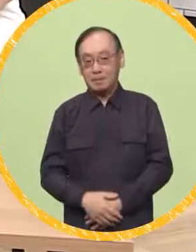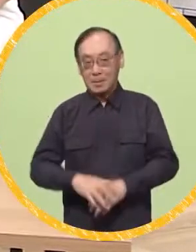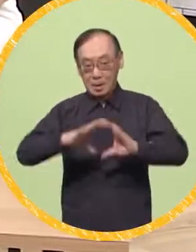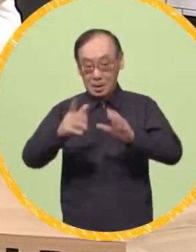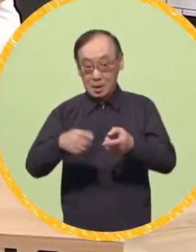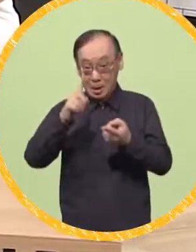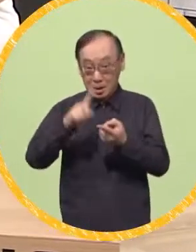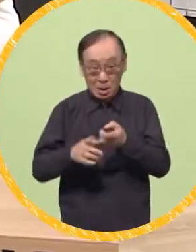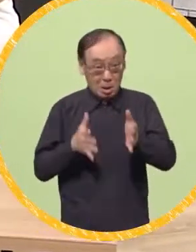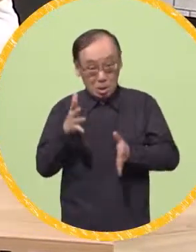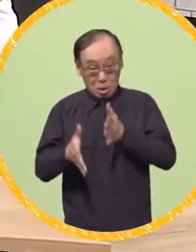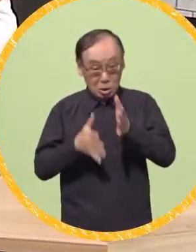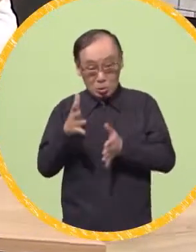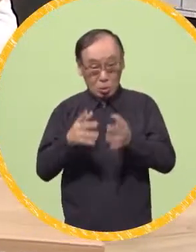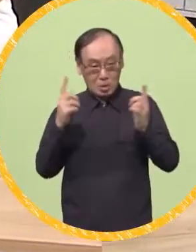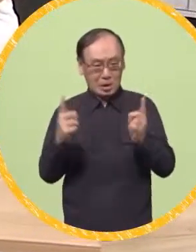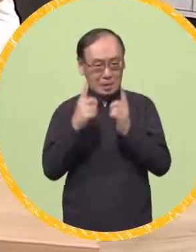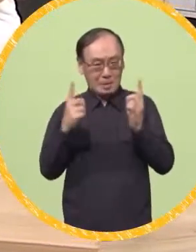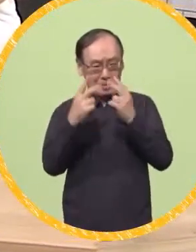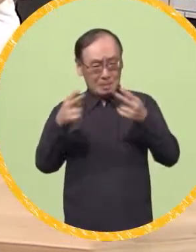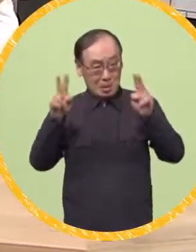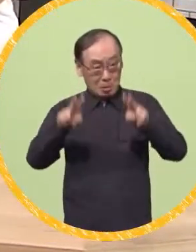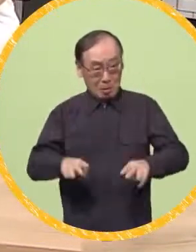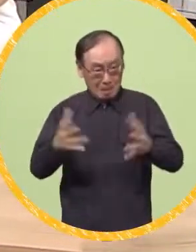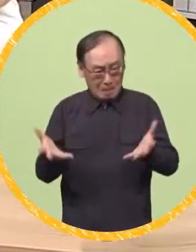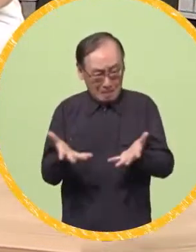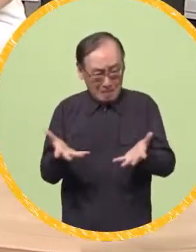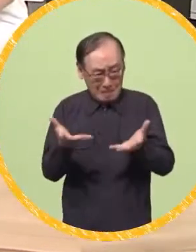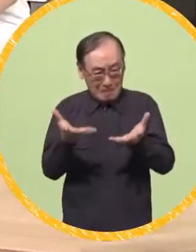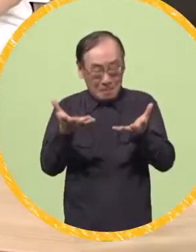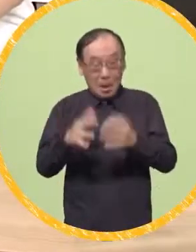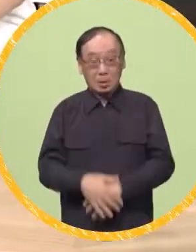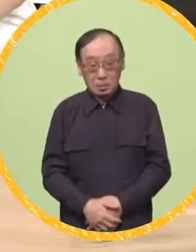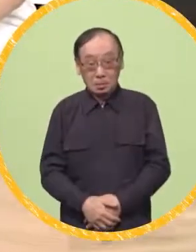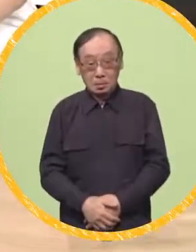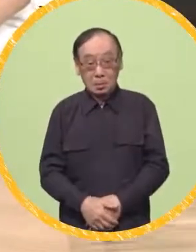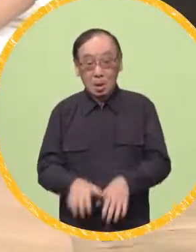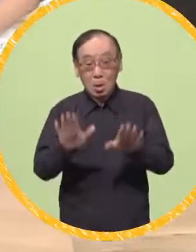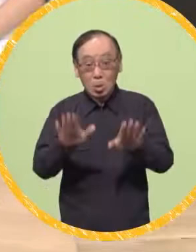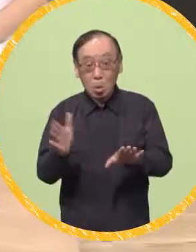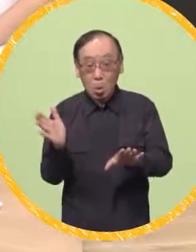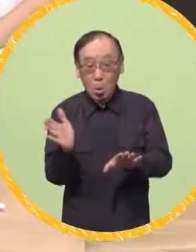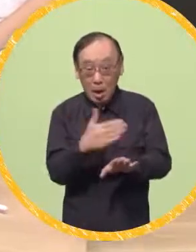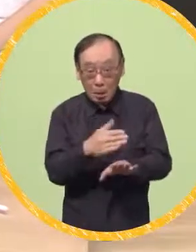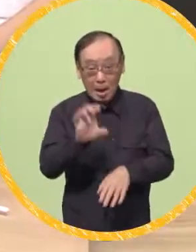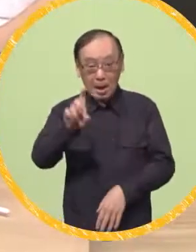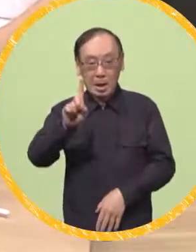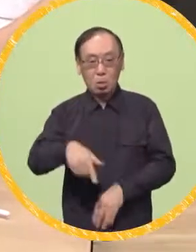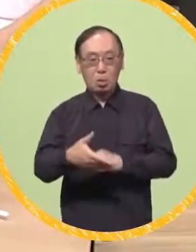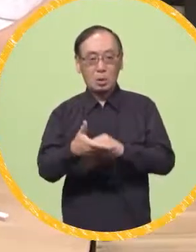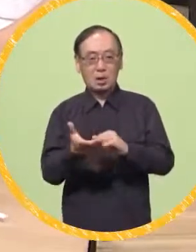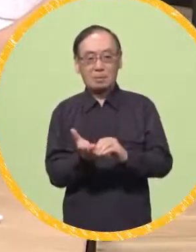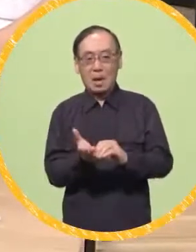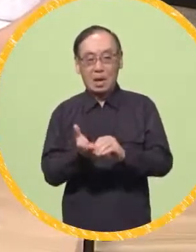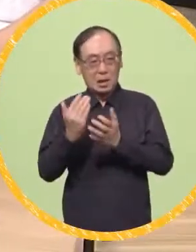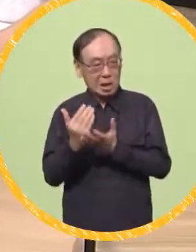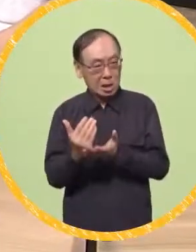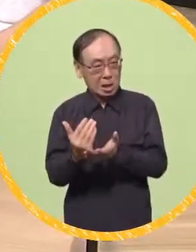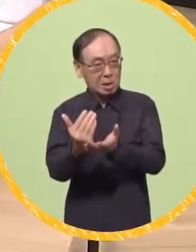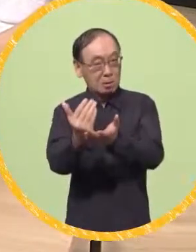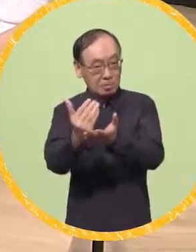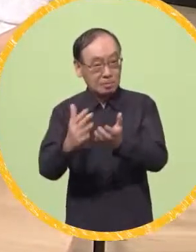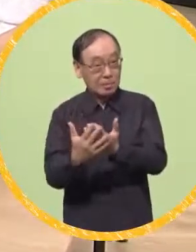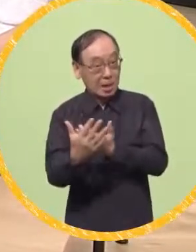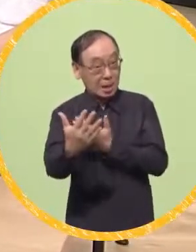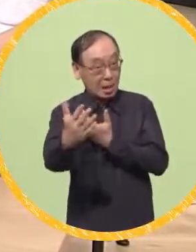的なスポーツイベントが明治老師なんですよなんですよね本日からは m 4までセーリングワールドカップシリーズ江ノ島